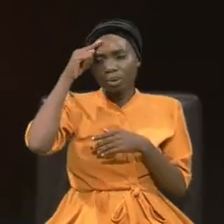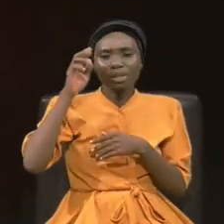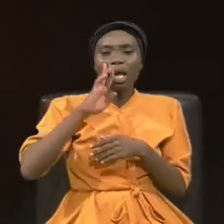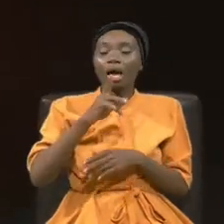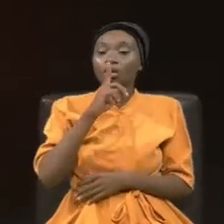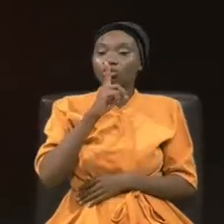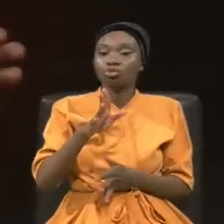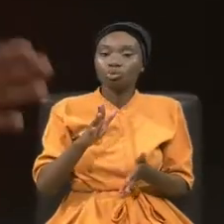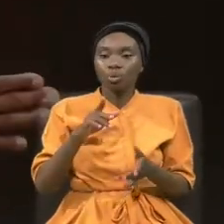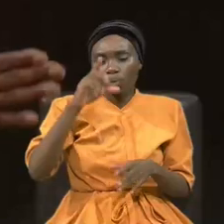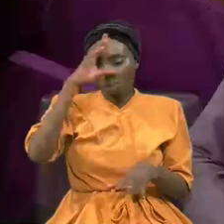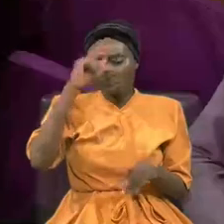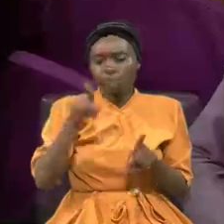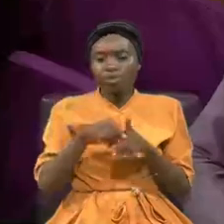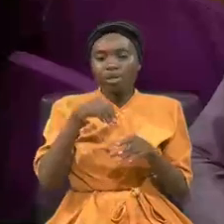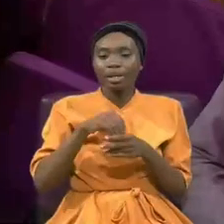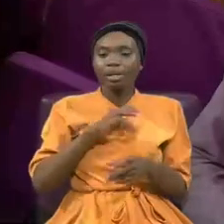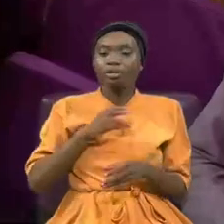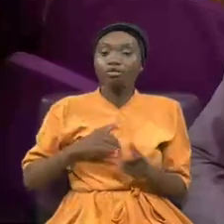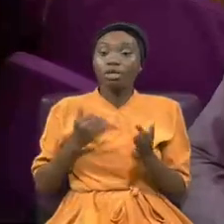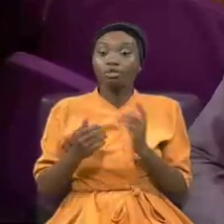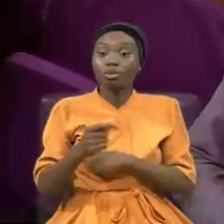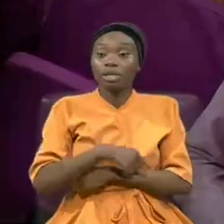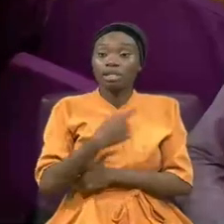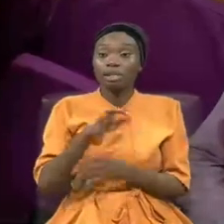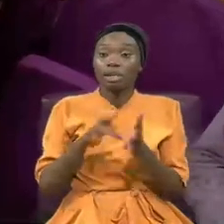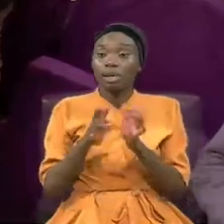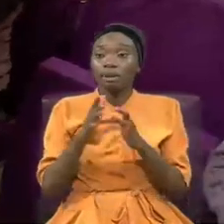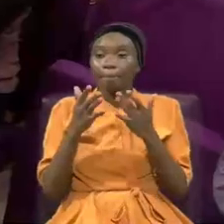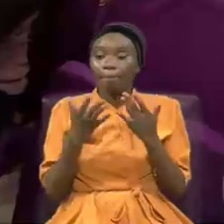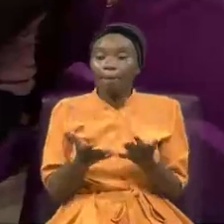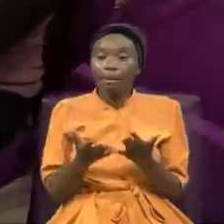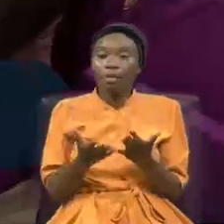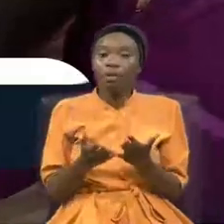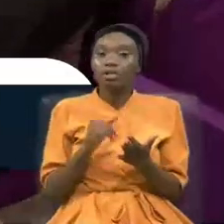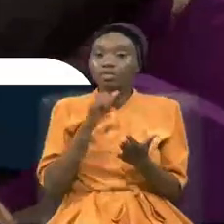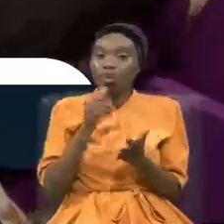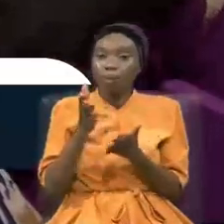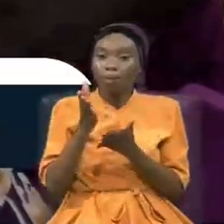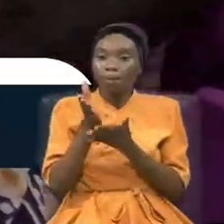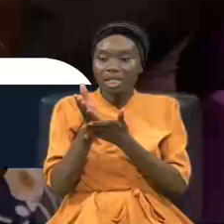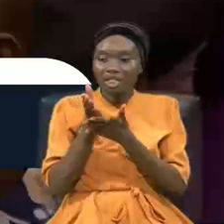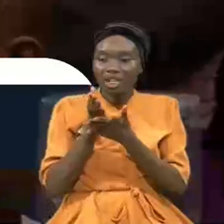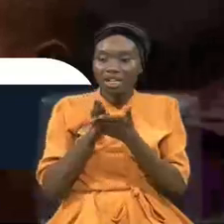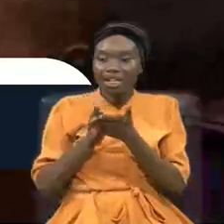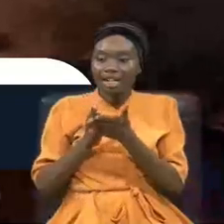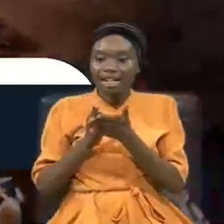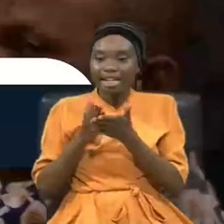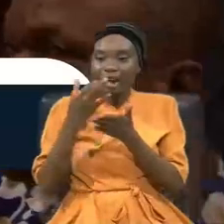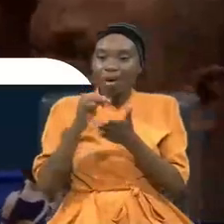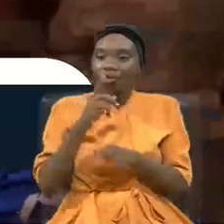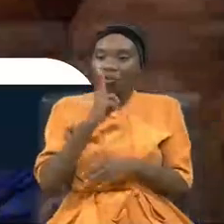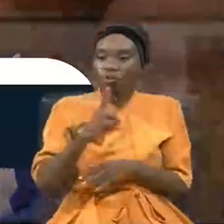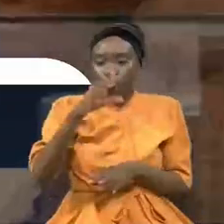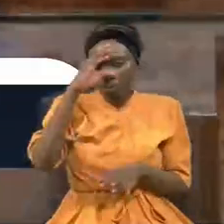parce qu'ils sont de vrais frères en Christ. Ce soir, voyons L'impartialité est fondée sur l'écriture de vrais frères